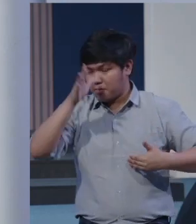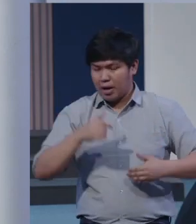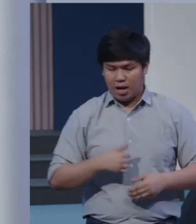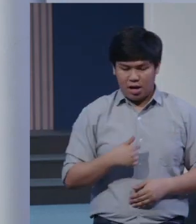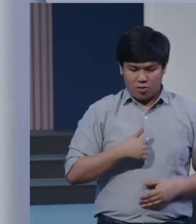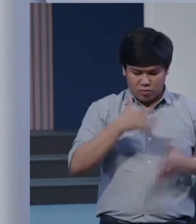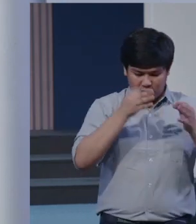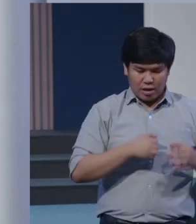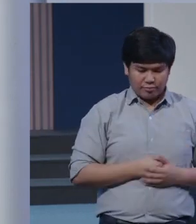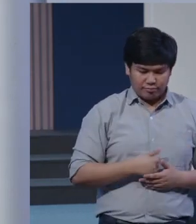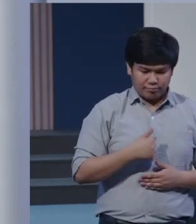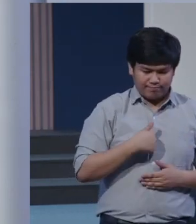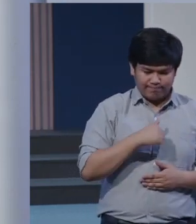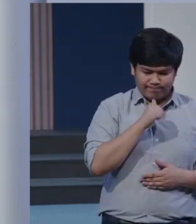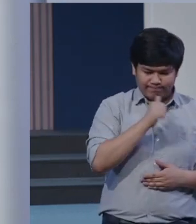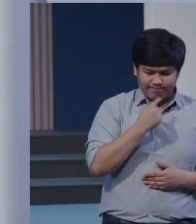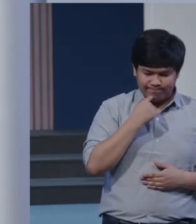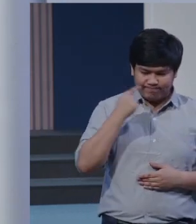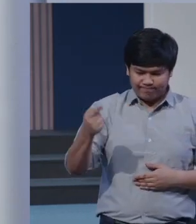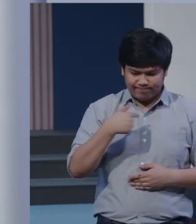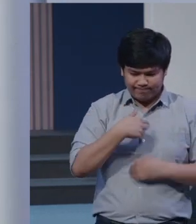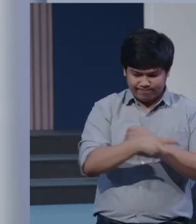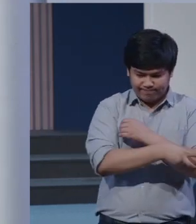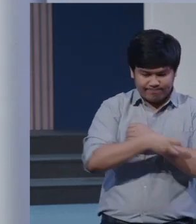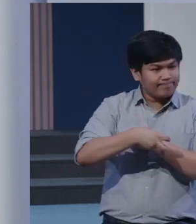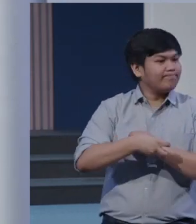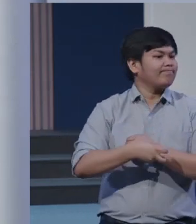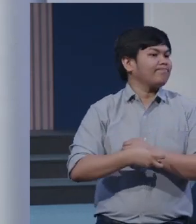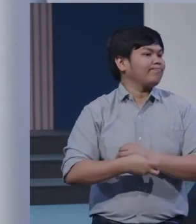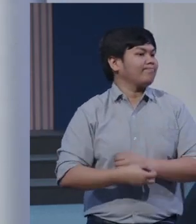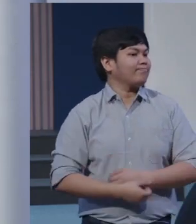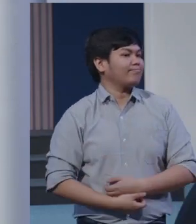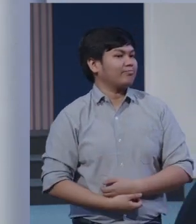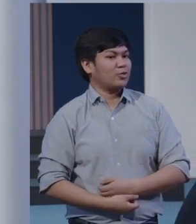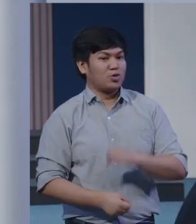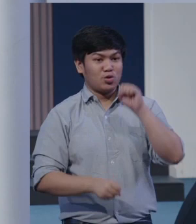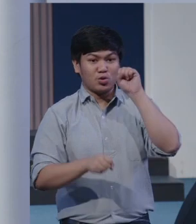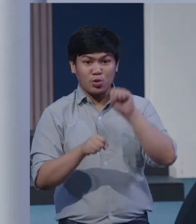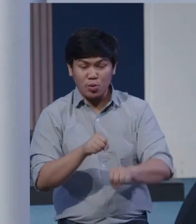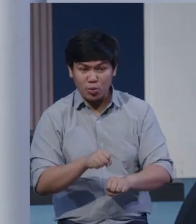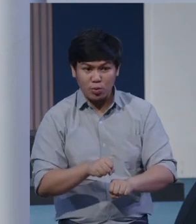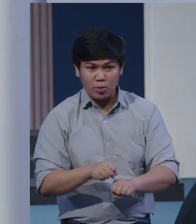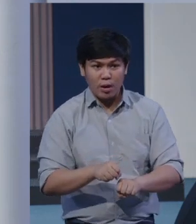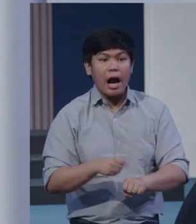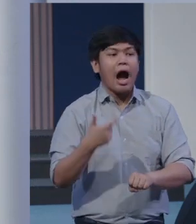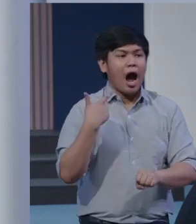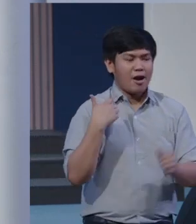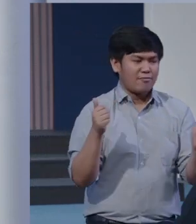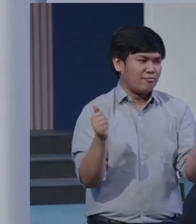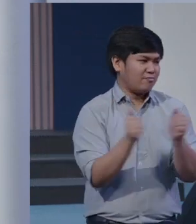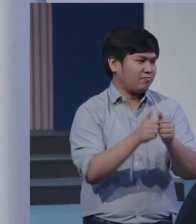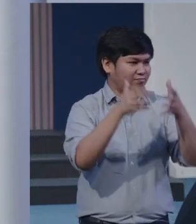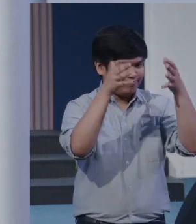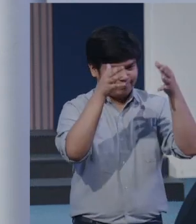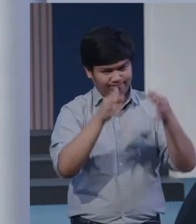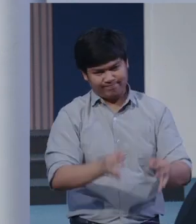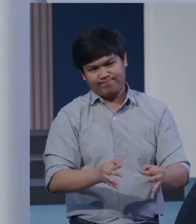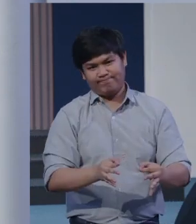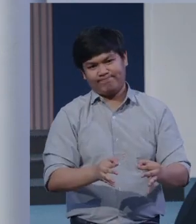pananalita iniutos na mula pa sa lobang tipan ang Hwag magsinungaling